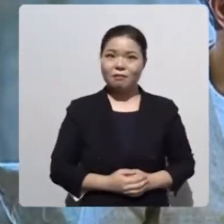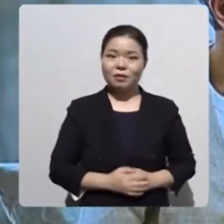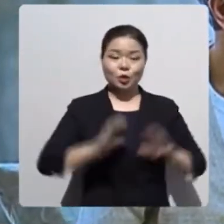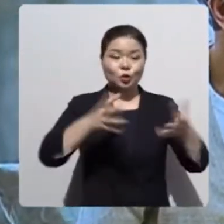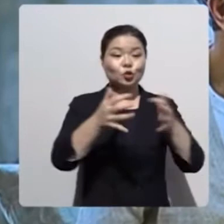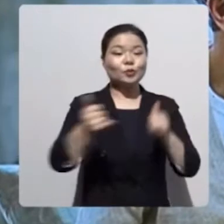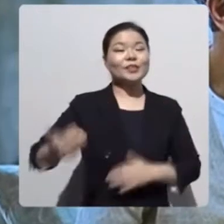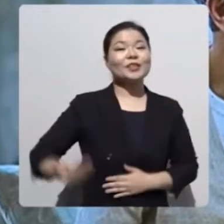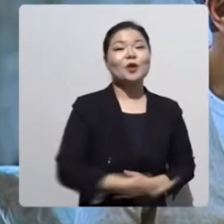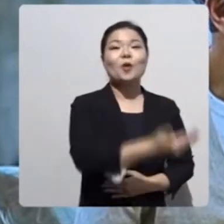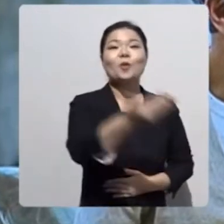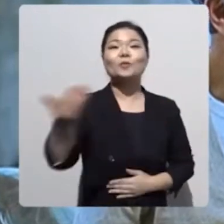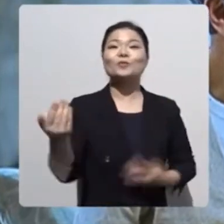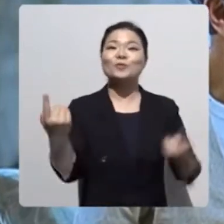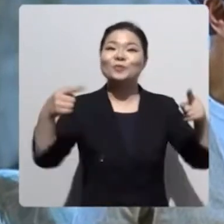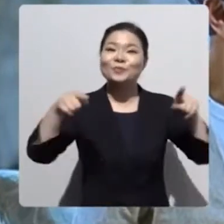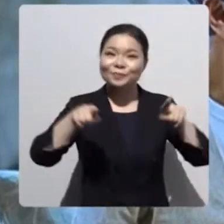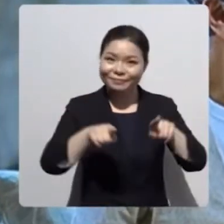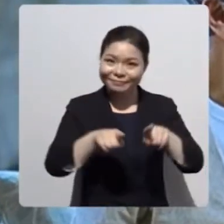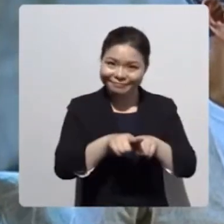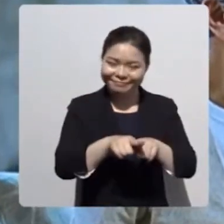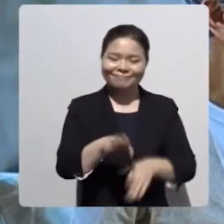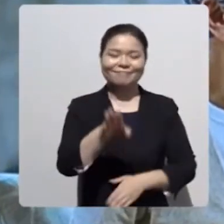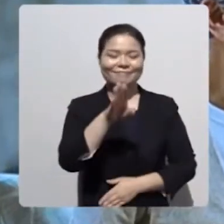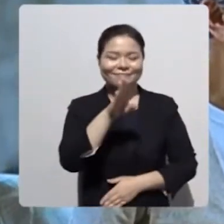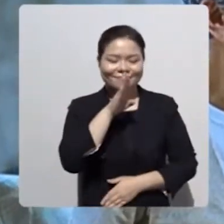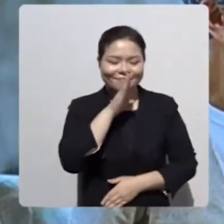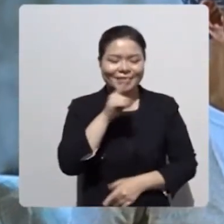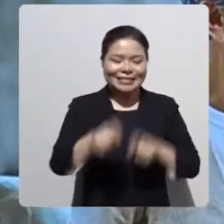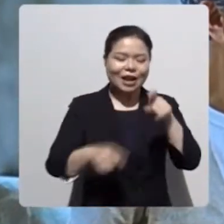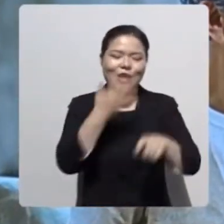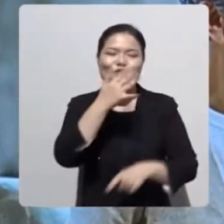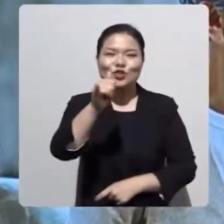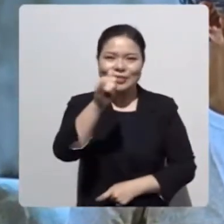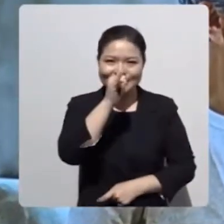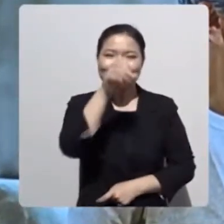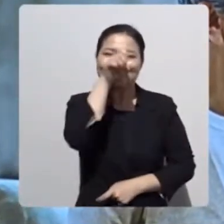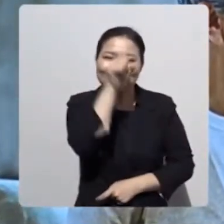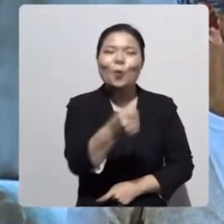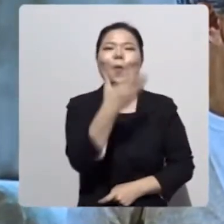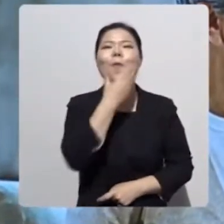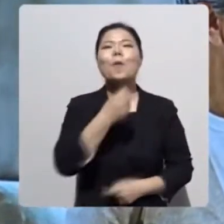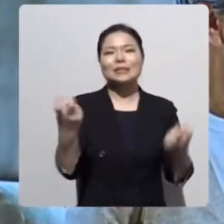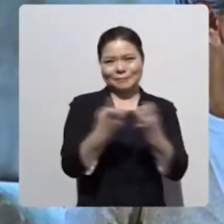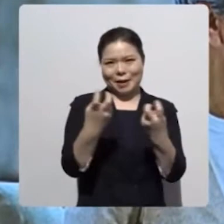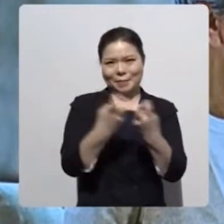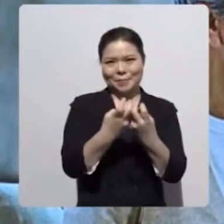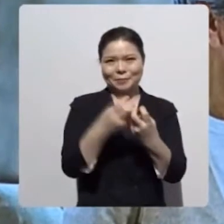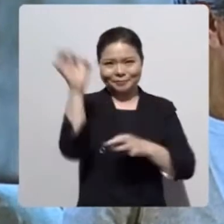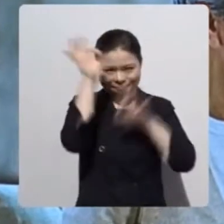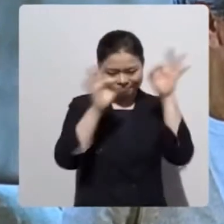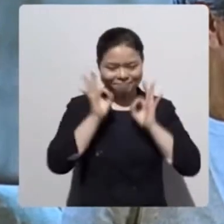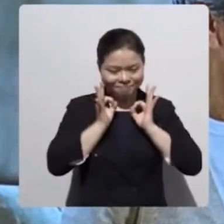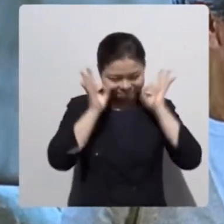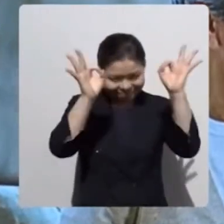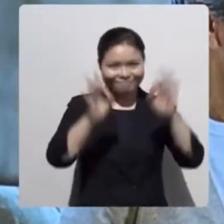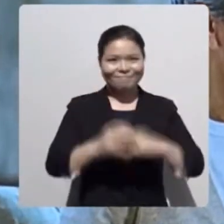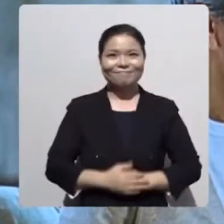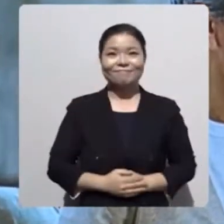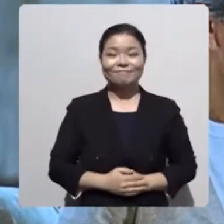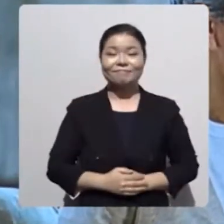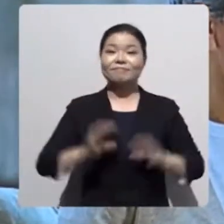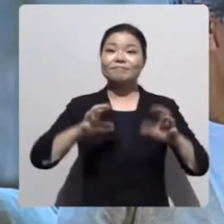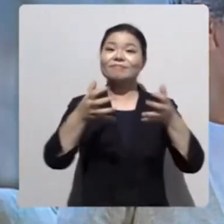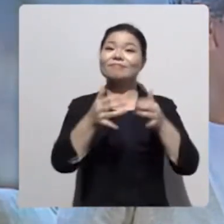국민 여러분과 함께 실현 가능한 좋은 복지 전략을 만들어 나가겠습니다.